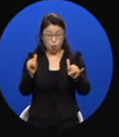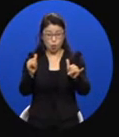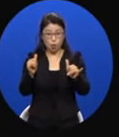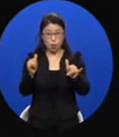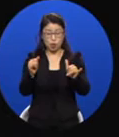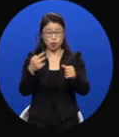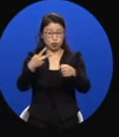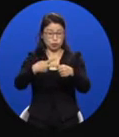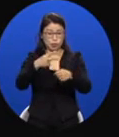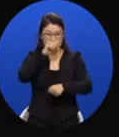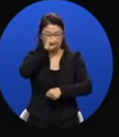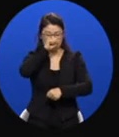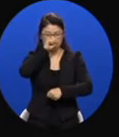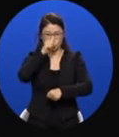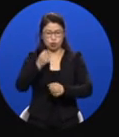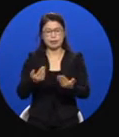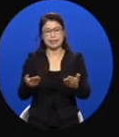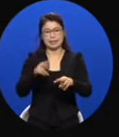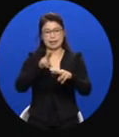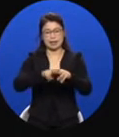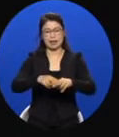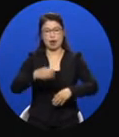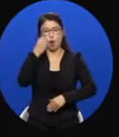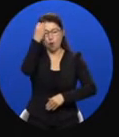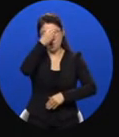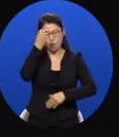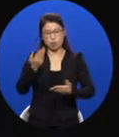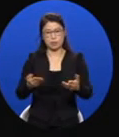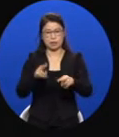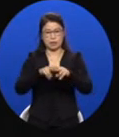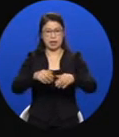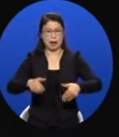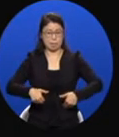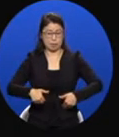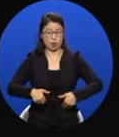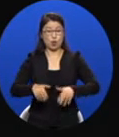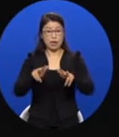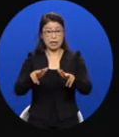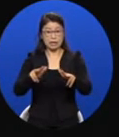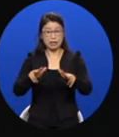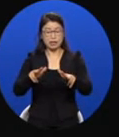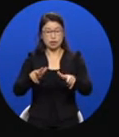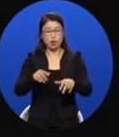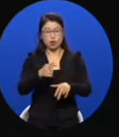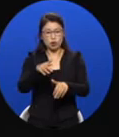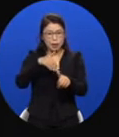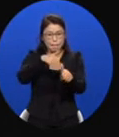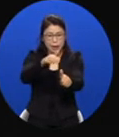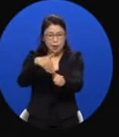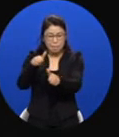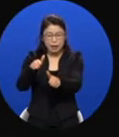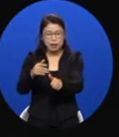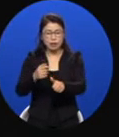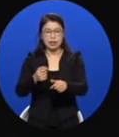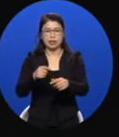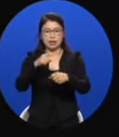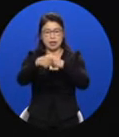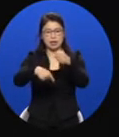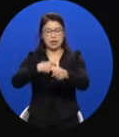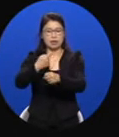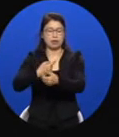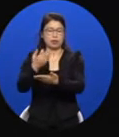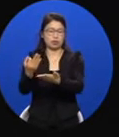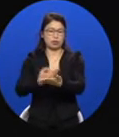두 번째 좋은 일자리가 필요합니다. 지금 아웃소싱이나 아니면 파견업체 직원들의 급여가 1,500만